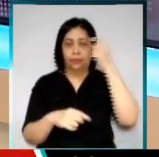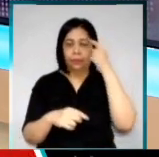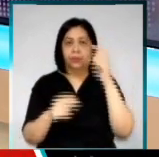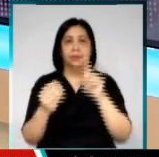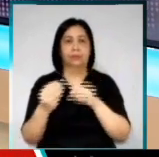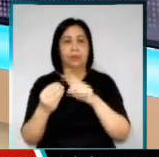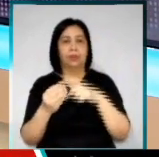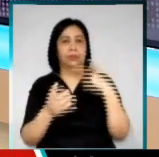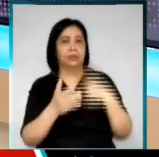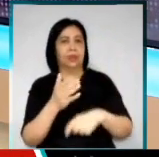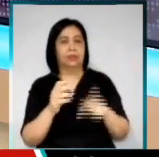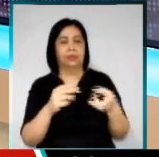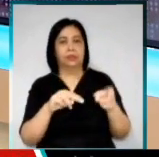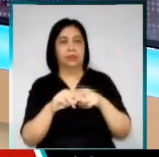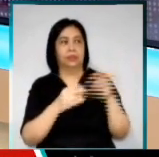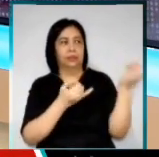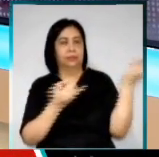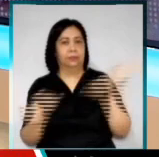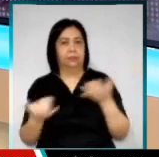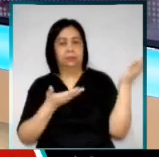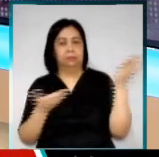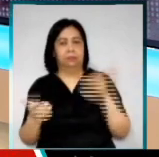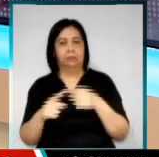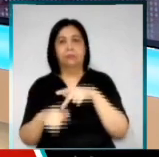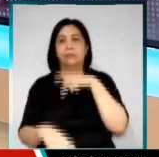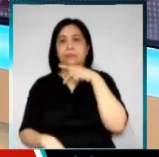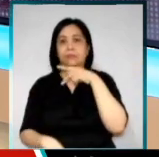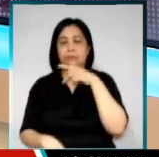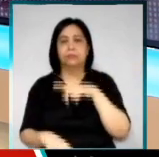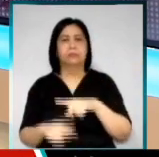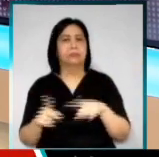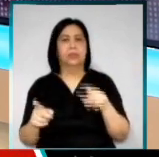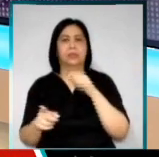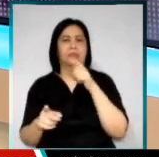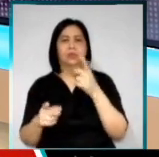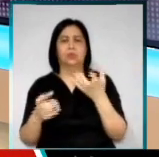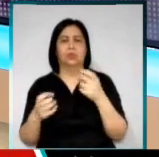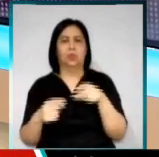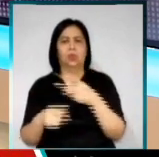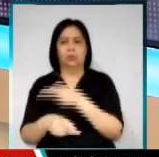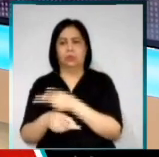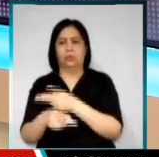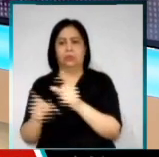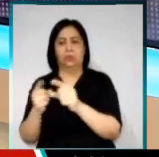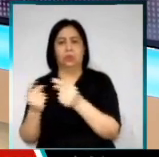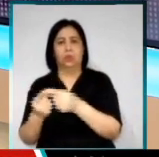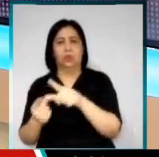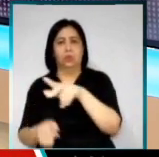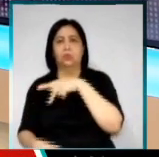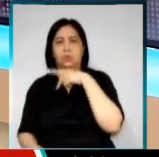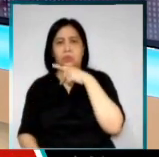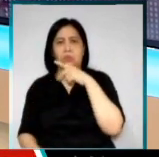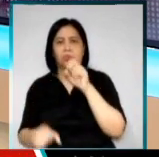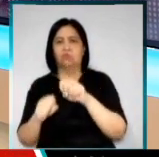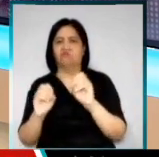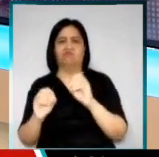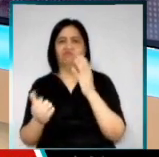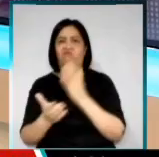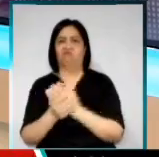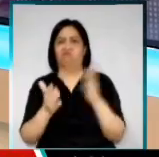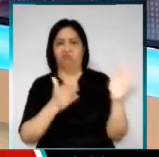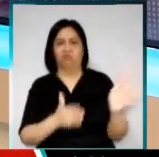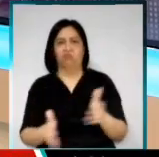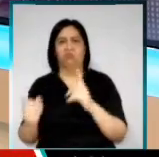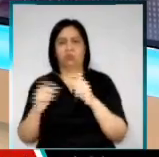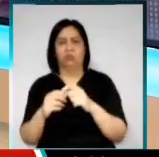na importasyon ng karneng baboy. Pero hindi raw yan ang gusto ng hog raisers kaya wala raw makakapigil sa plano nilang food